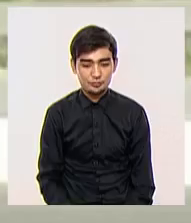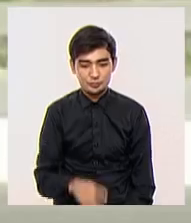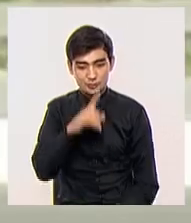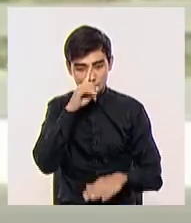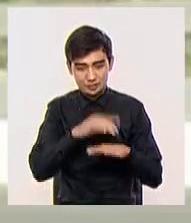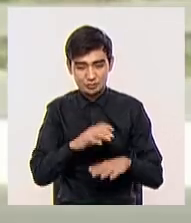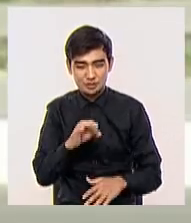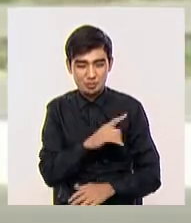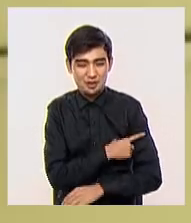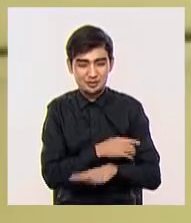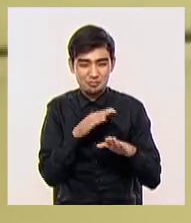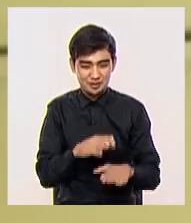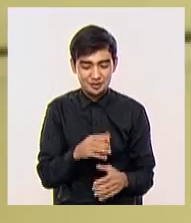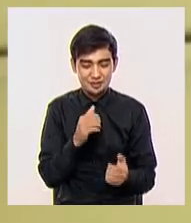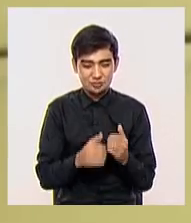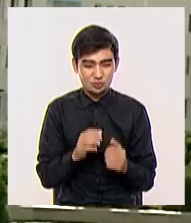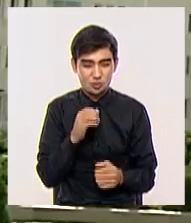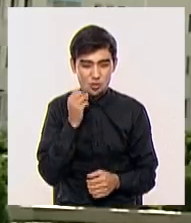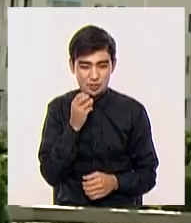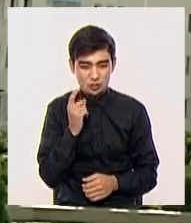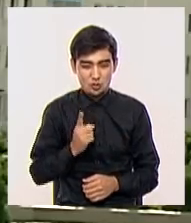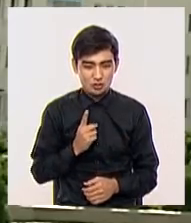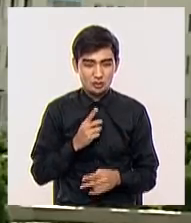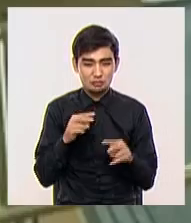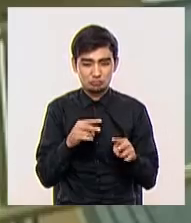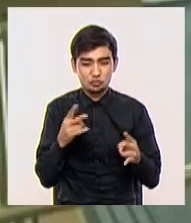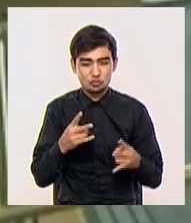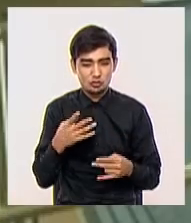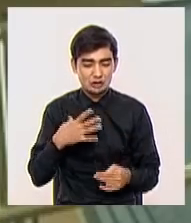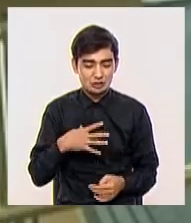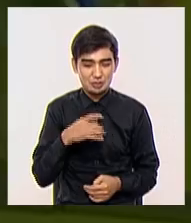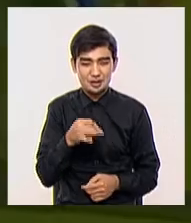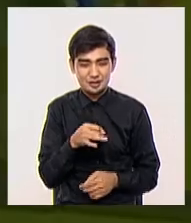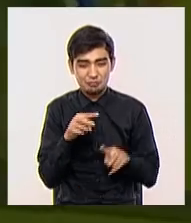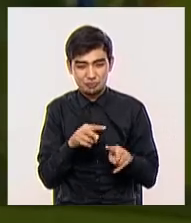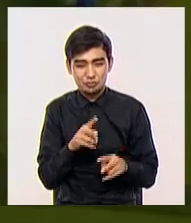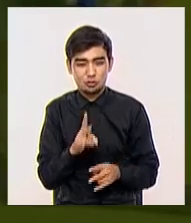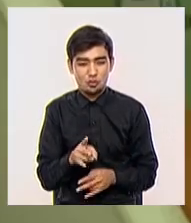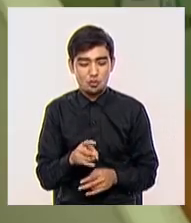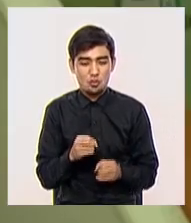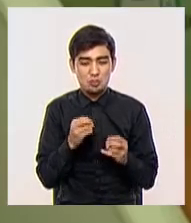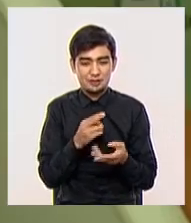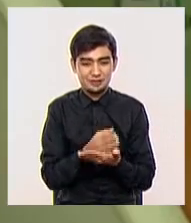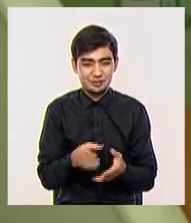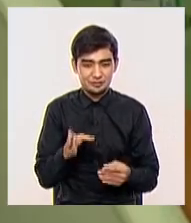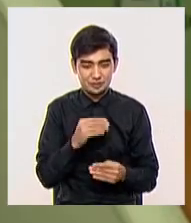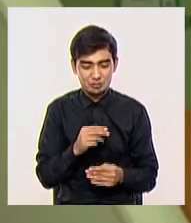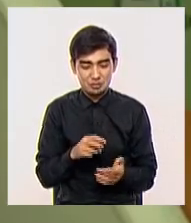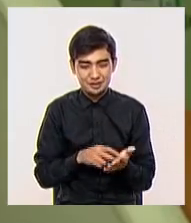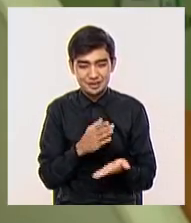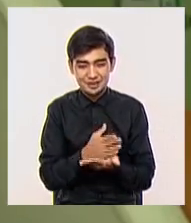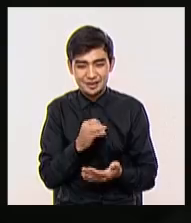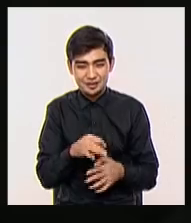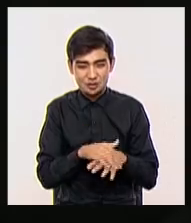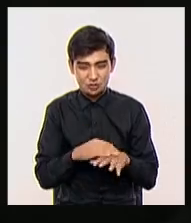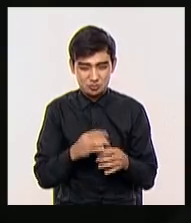Әкімдік пен ауруханаларға күндіз күзет не үшін керек? Бұл мекемелерді күзететінде кімнен қауіп келуі мүмкін? Қарапайым халықтан